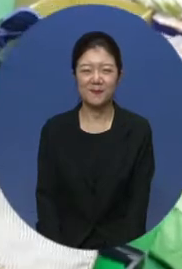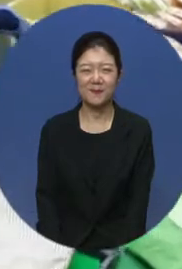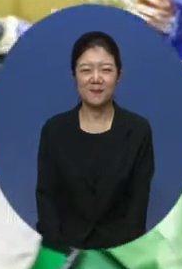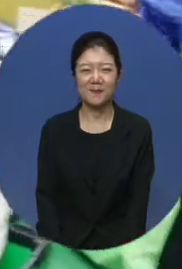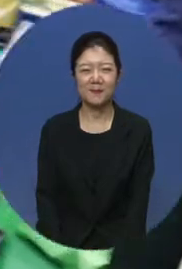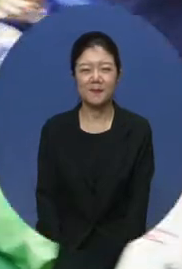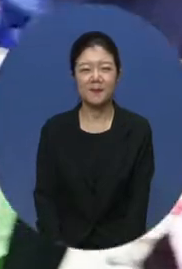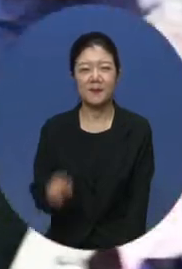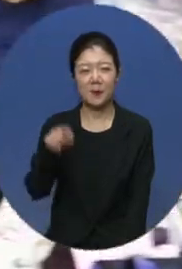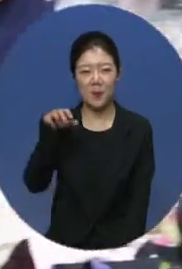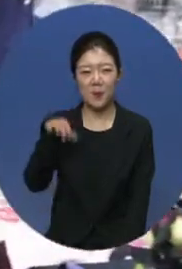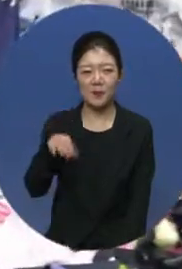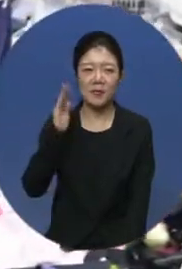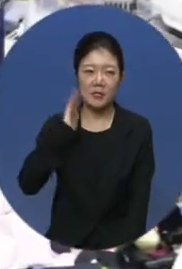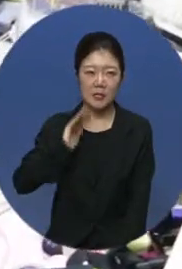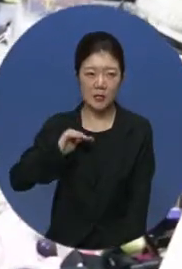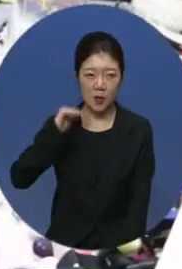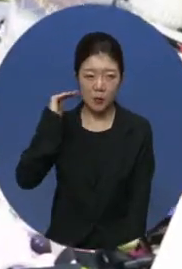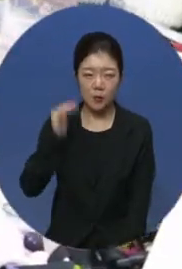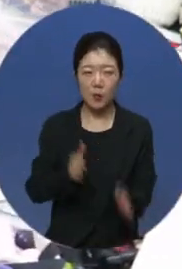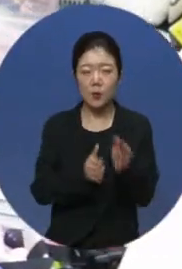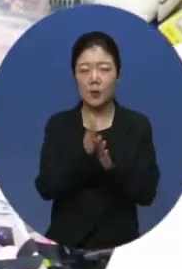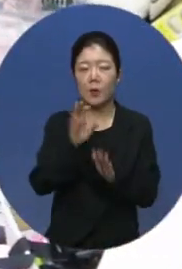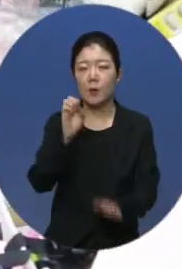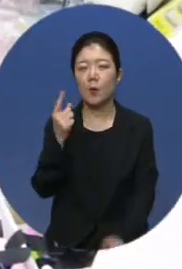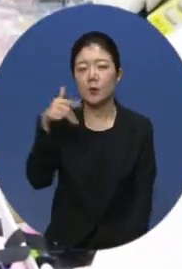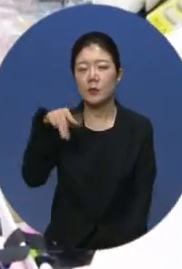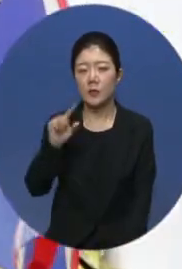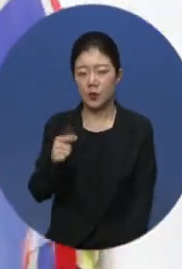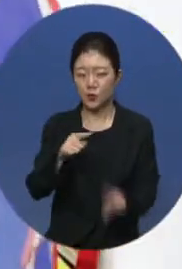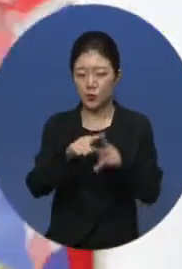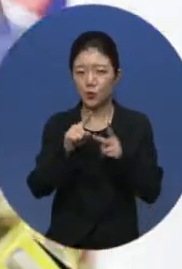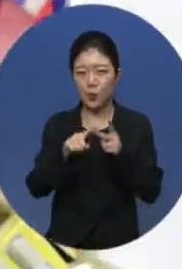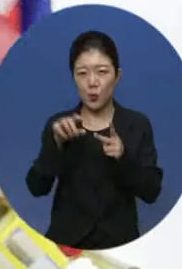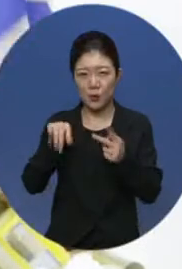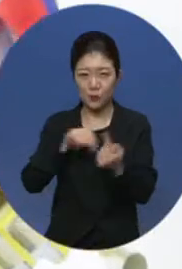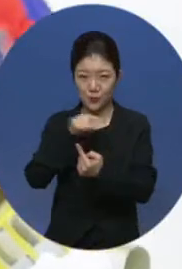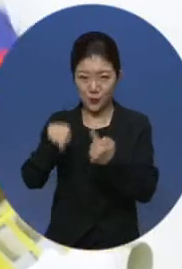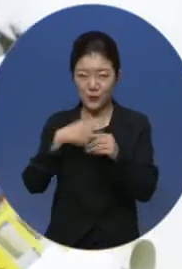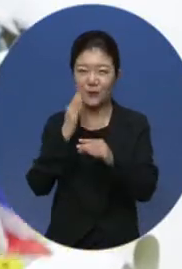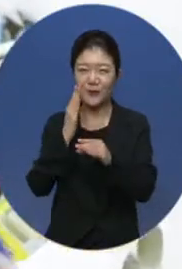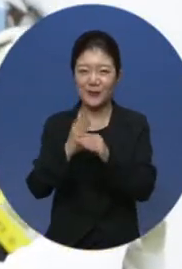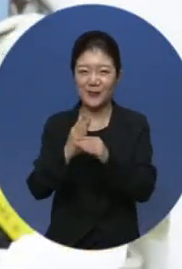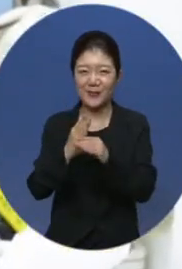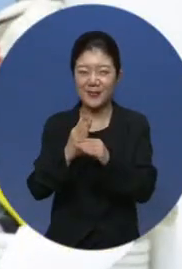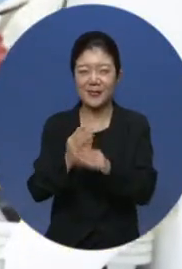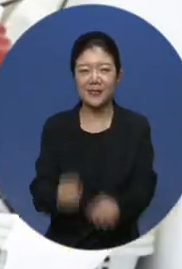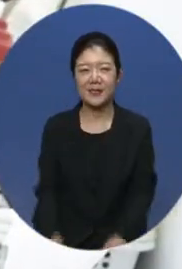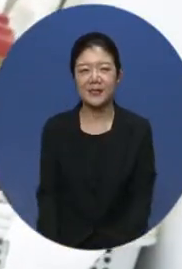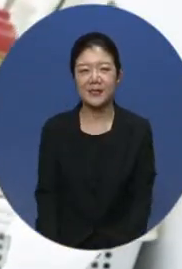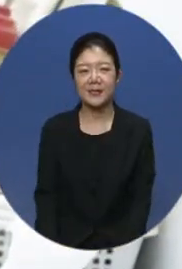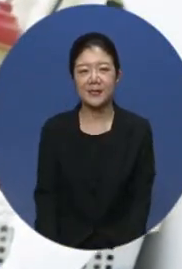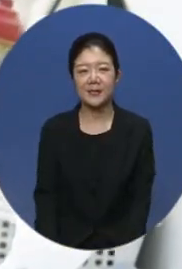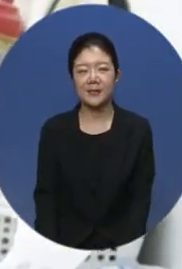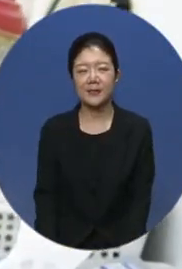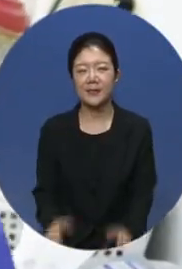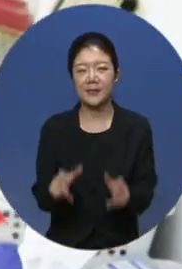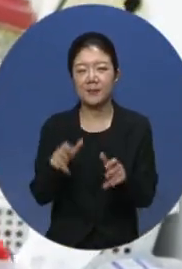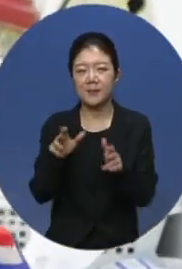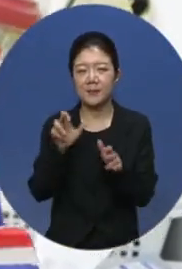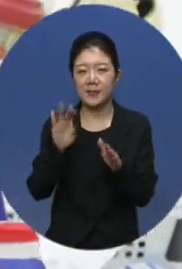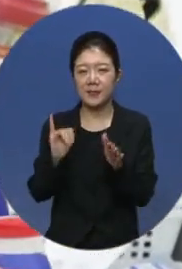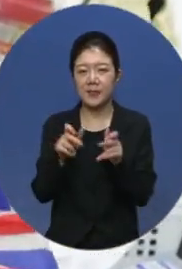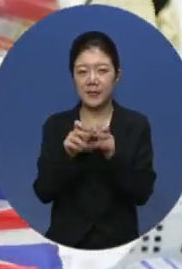네. 숲스토리는 의정부 본점과 포천점 두 곳에서 운영되고 있는데요. 비장애인